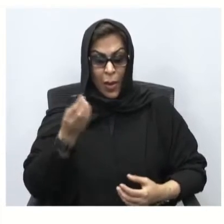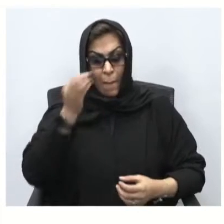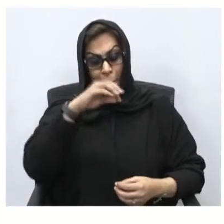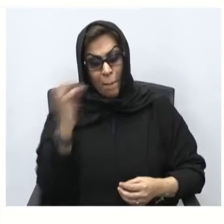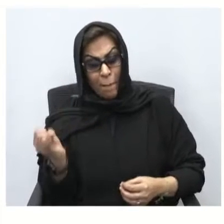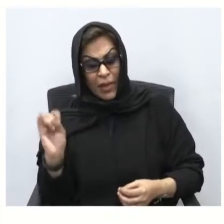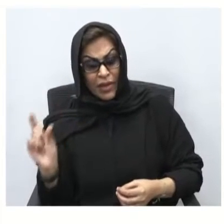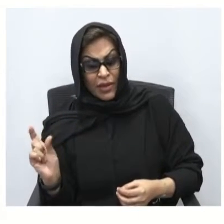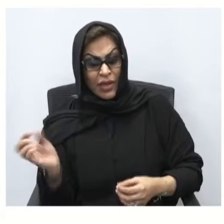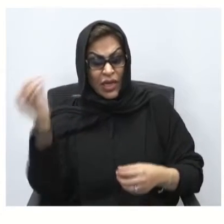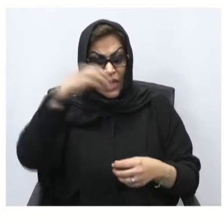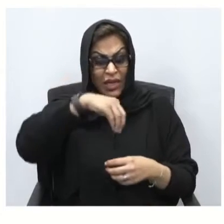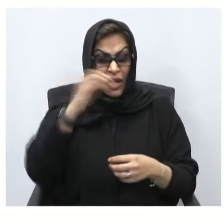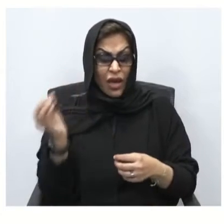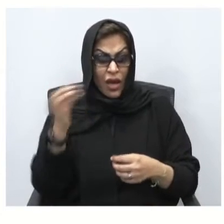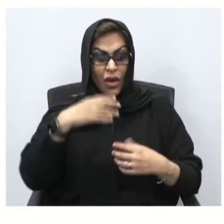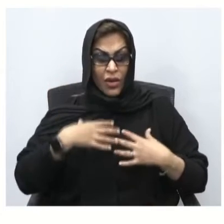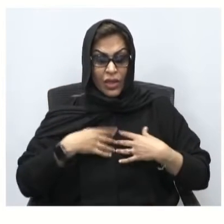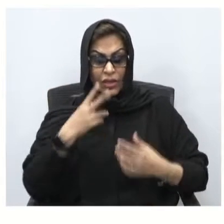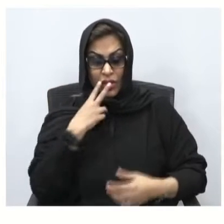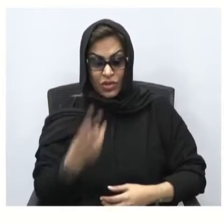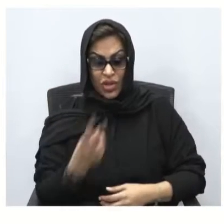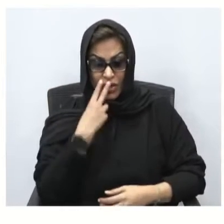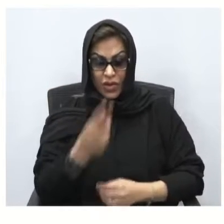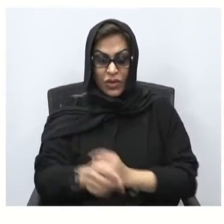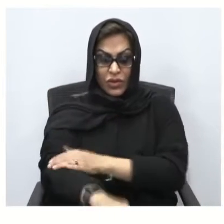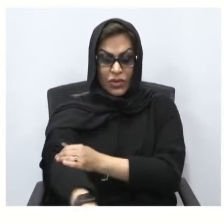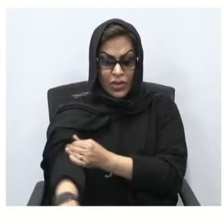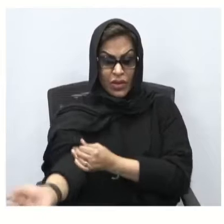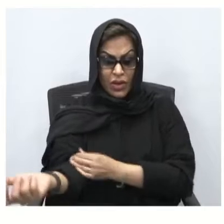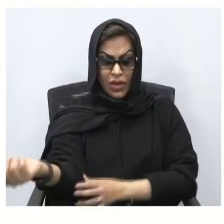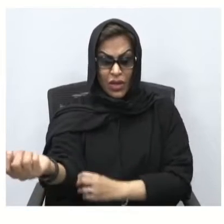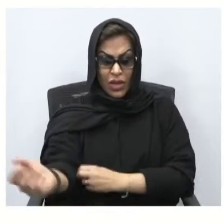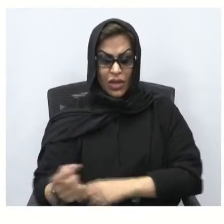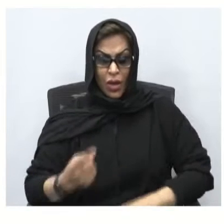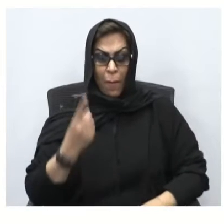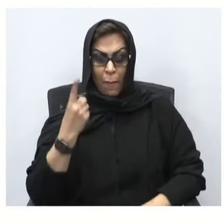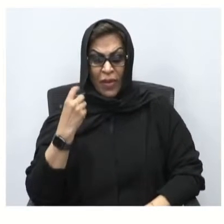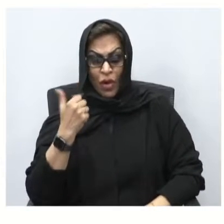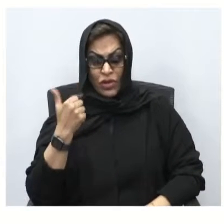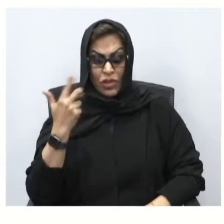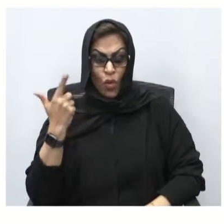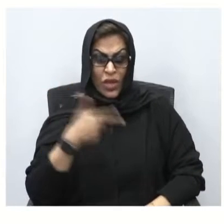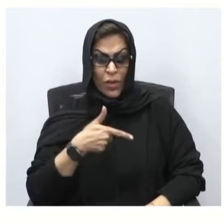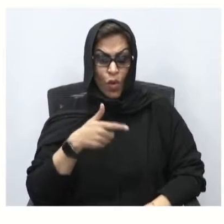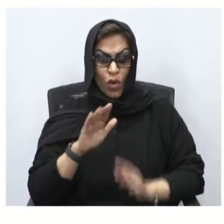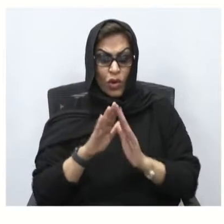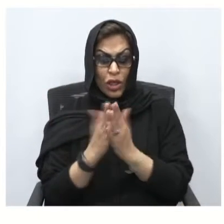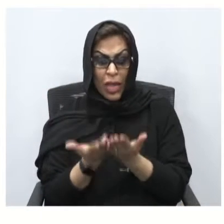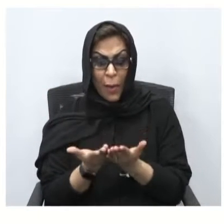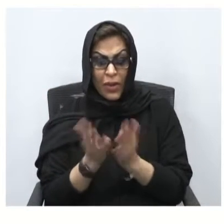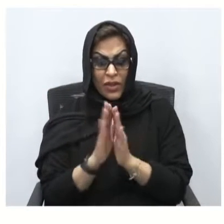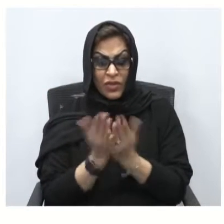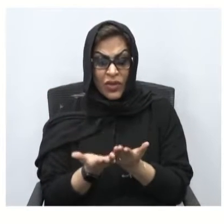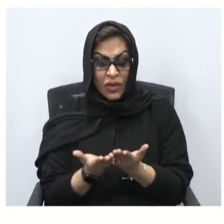والى الرئتين شاهدوا معي هذا الشكل صفحه 176 في عمليه